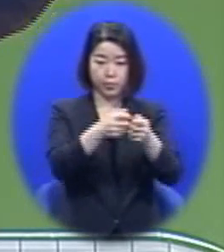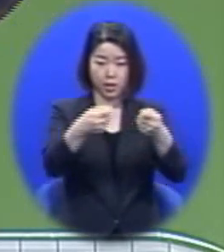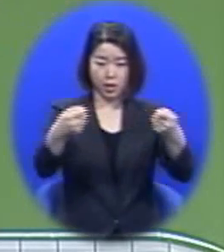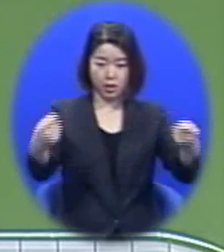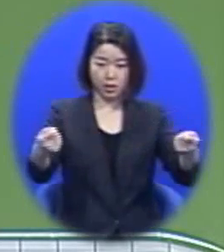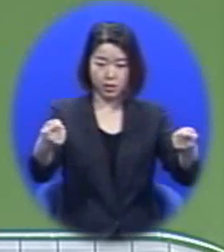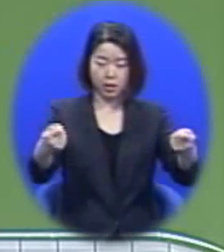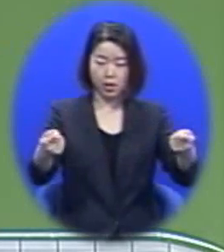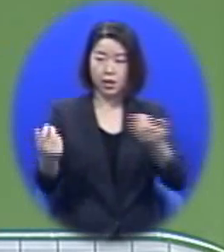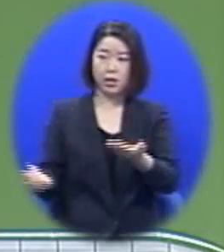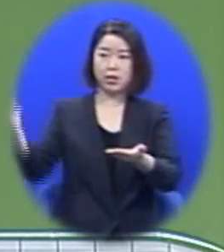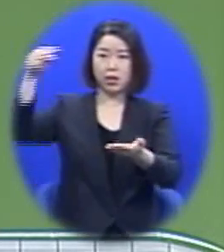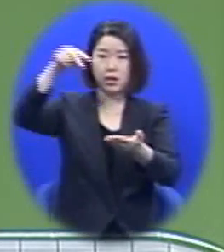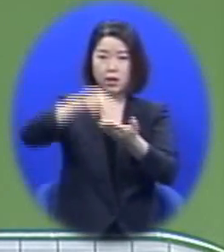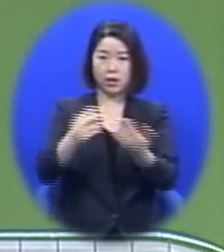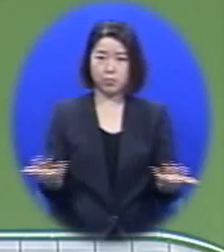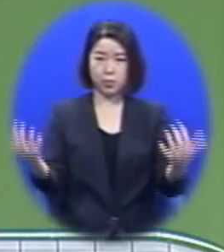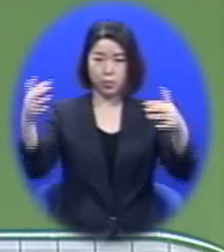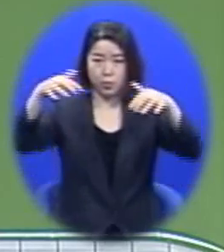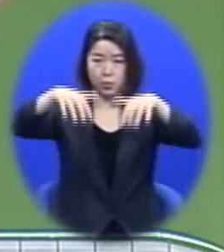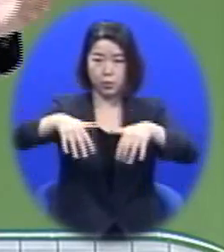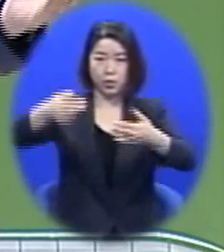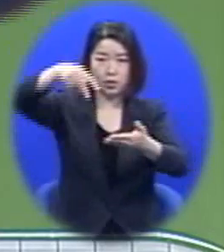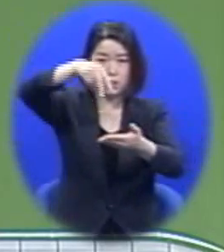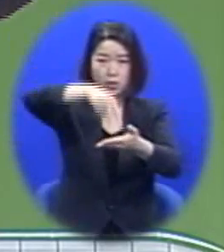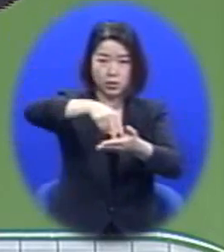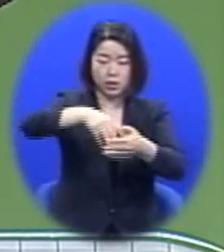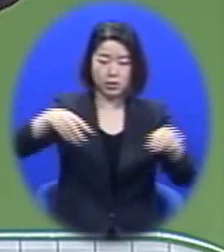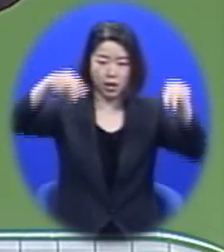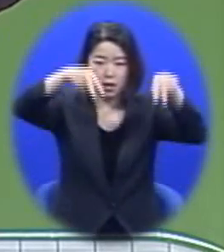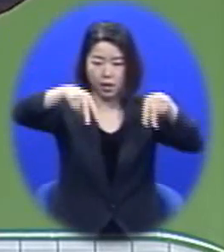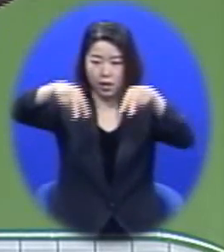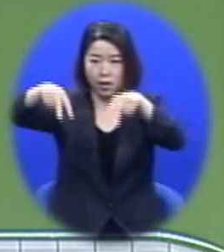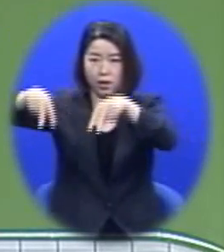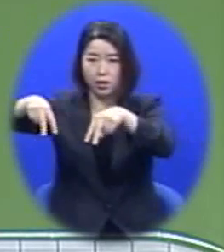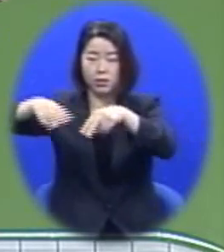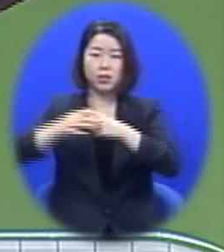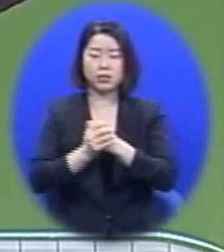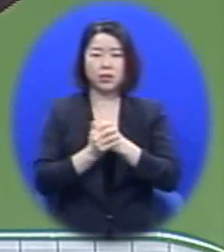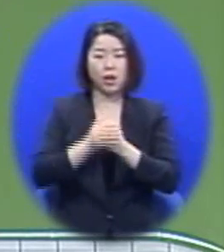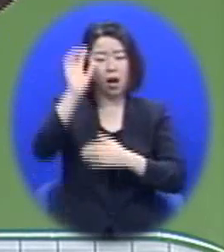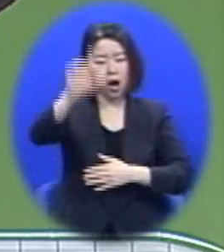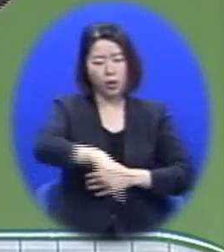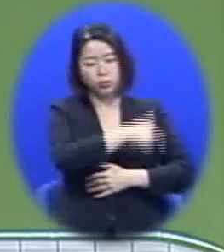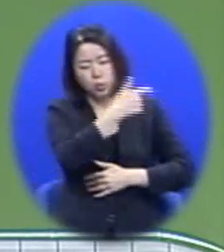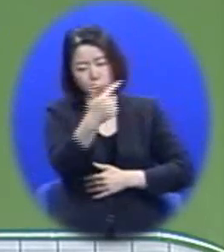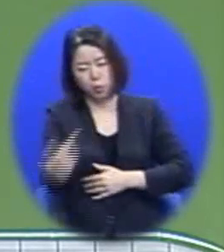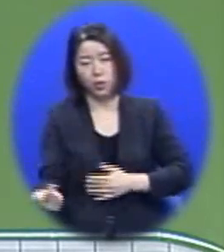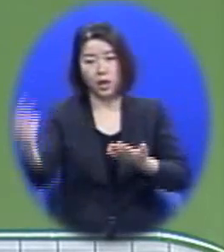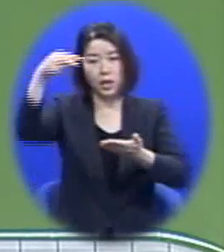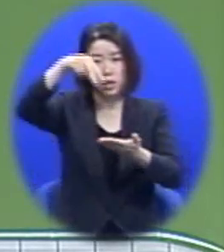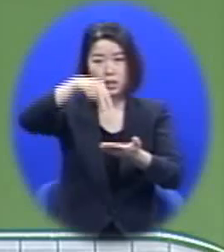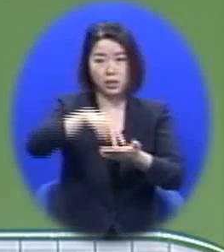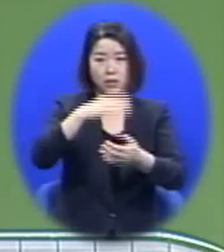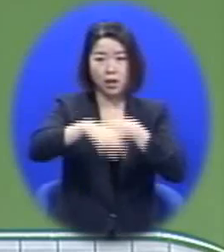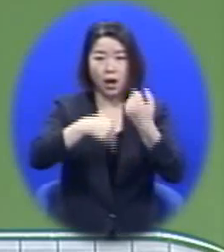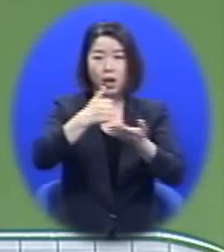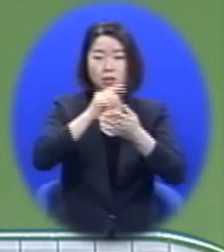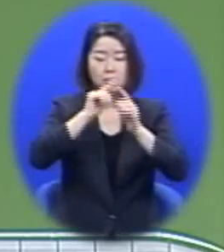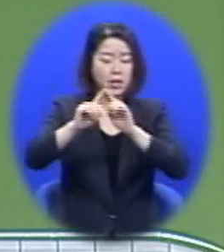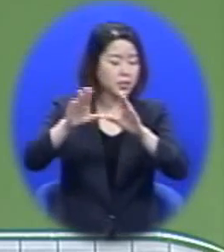하나님의 말씀이 지금 낭독되는 시간이에요. 그들이 다 자리에 일어났어요. 하루 종일 일어나서 하나님의 말씀을